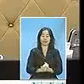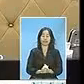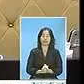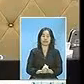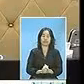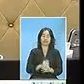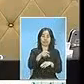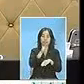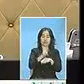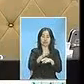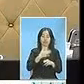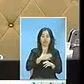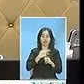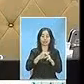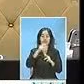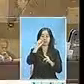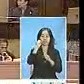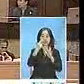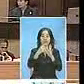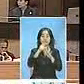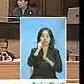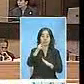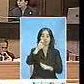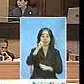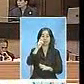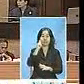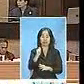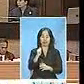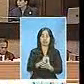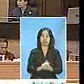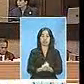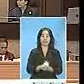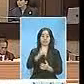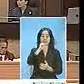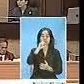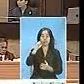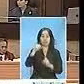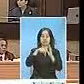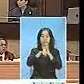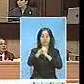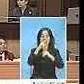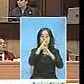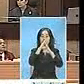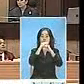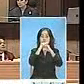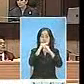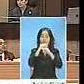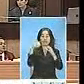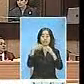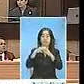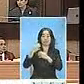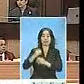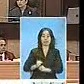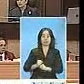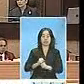ท่านที่เคารพผมนายสาธิตปิตุเตชะนะครับสมาชิกสภาผู้แทนราษฎรจังหวัดระยองพรรคประชาธิปัตย์ในฐานะของส